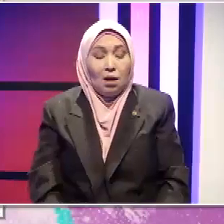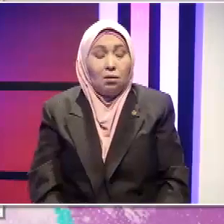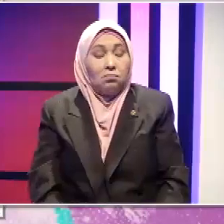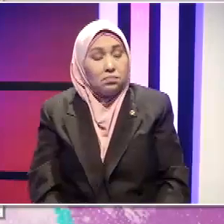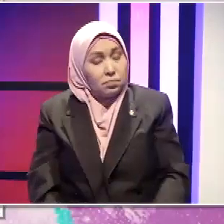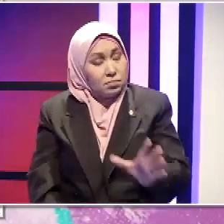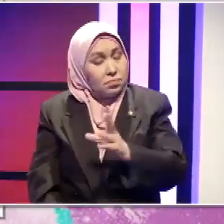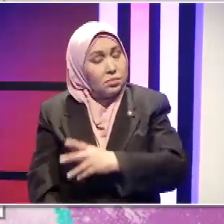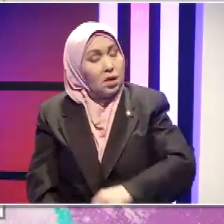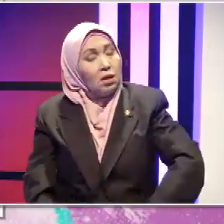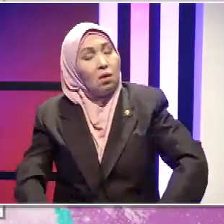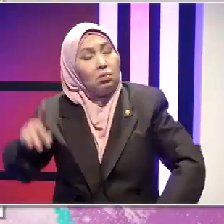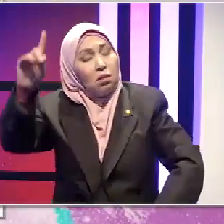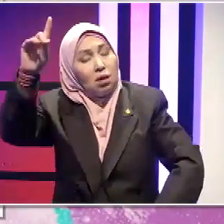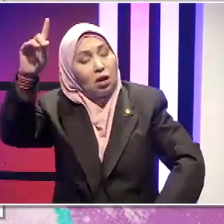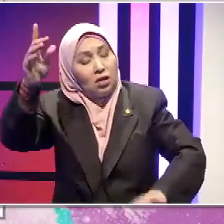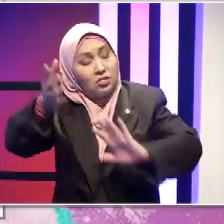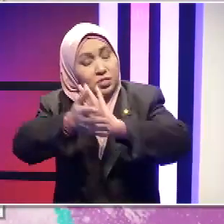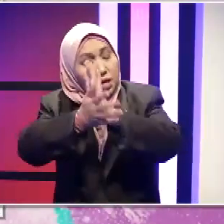kwe jenenge